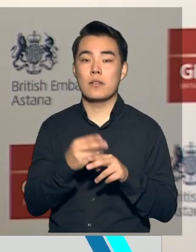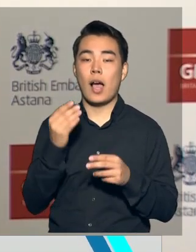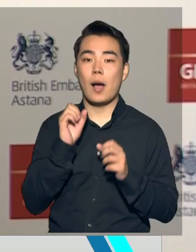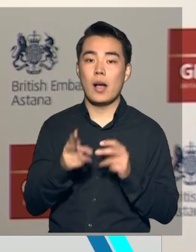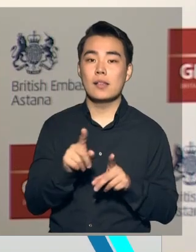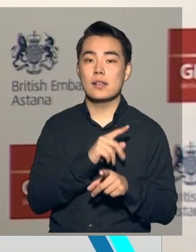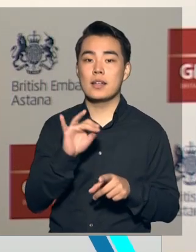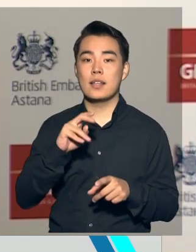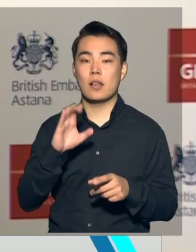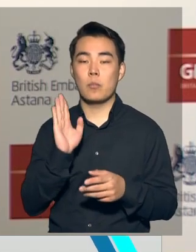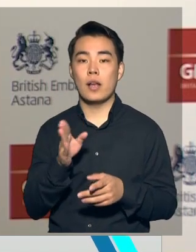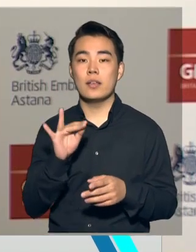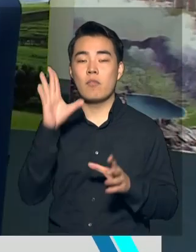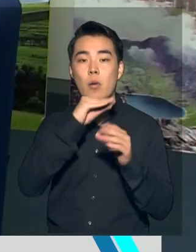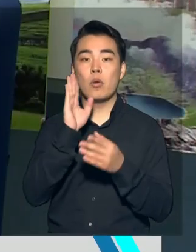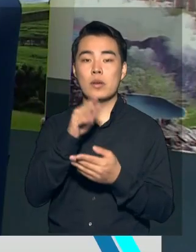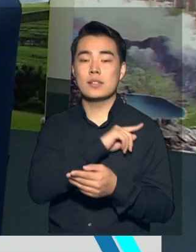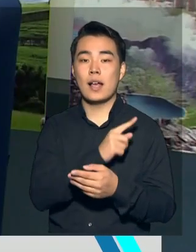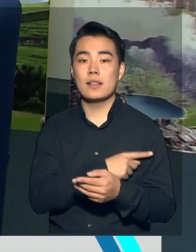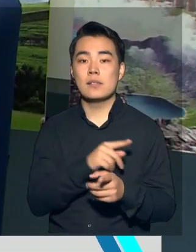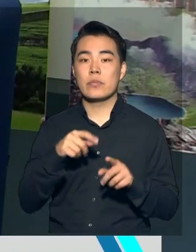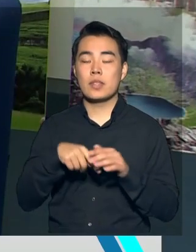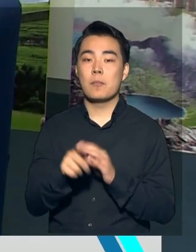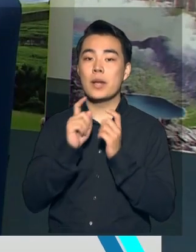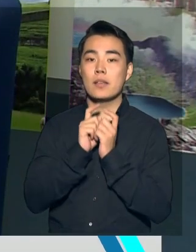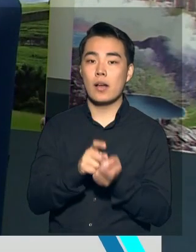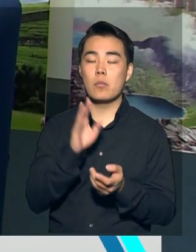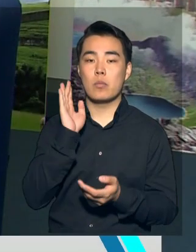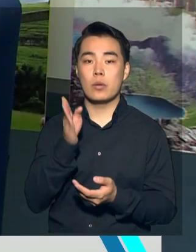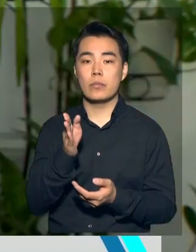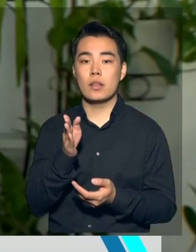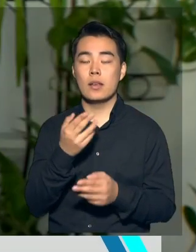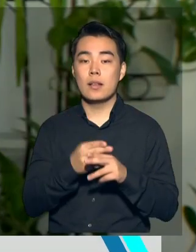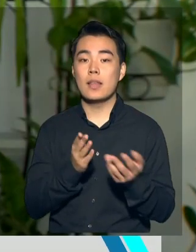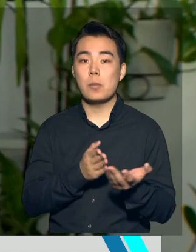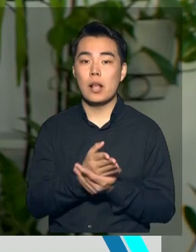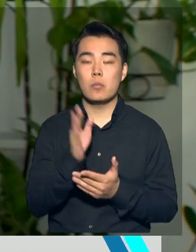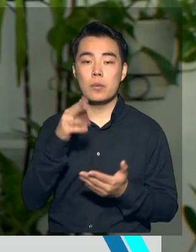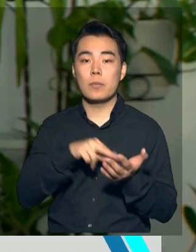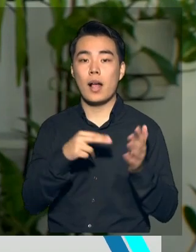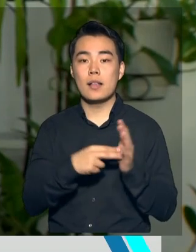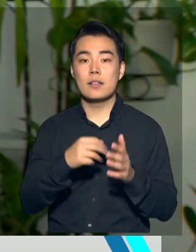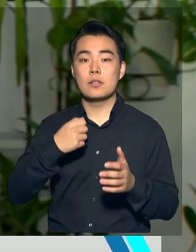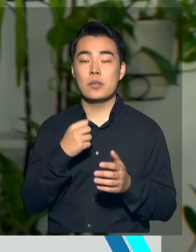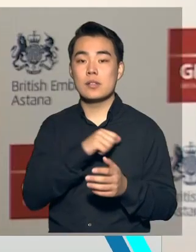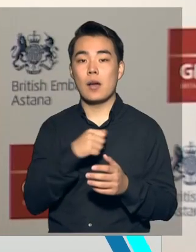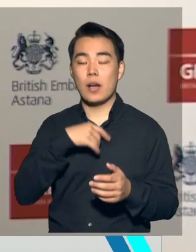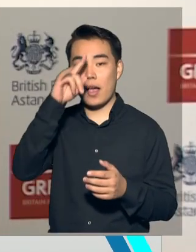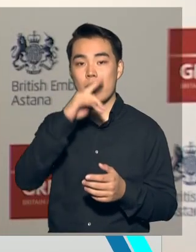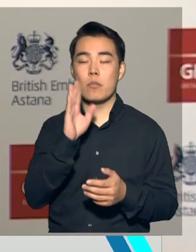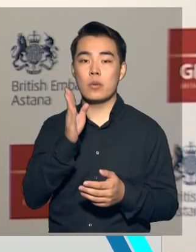рисков А значит дает возможность совместными усилиями противостоять им в этом же направлении мы планируем сотрудничество с Казахстаном